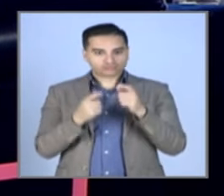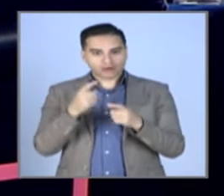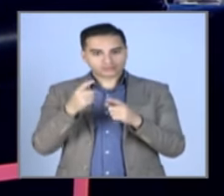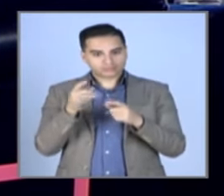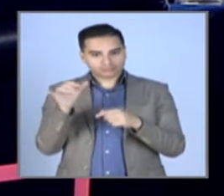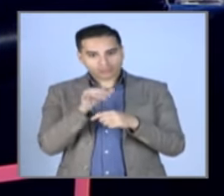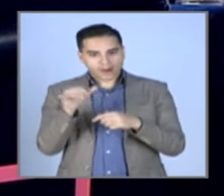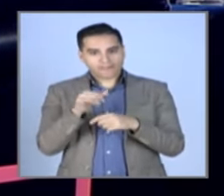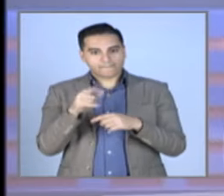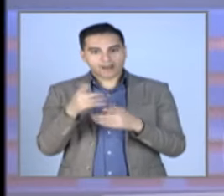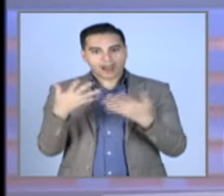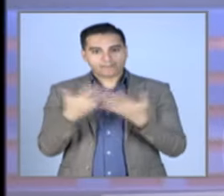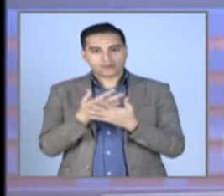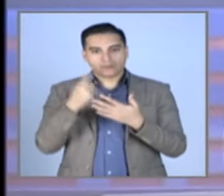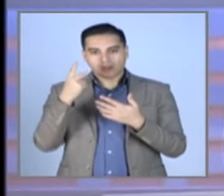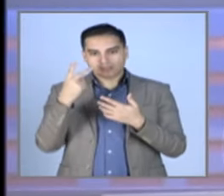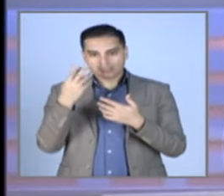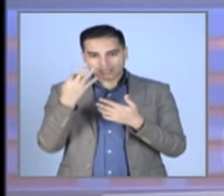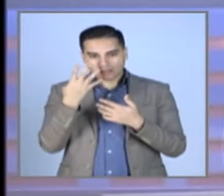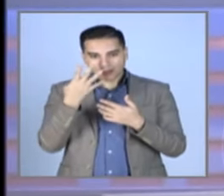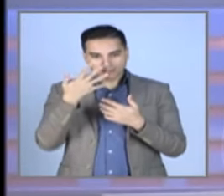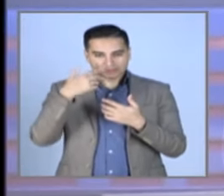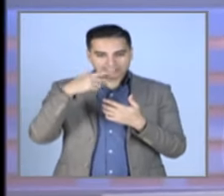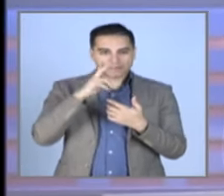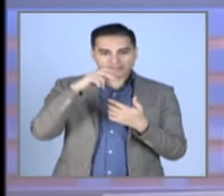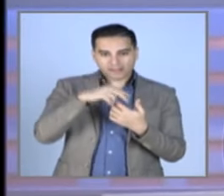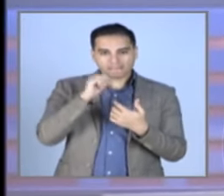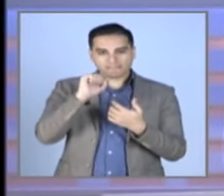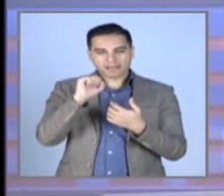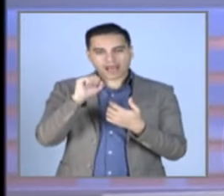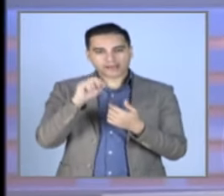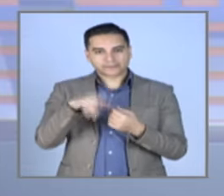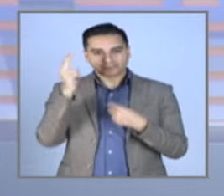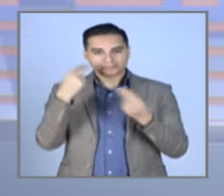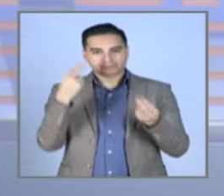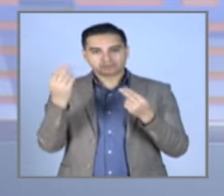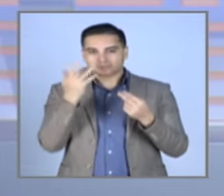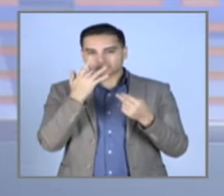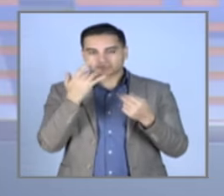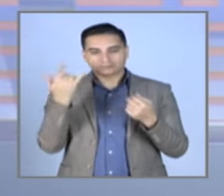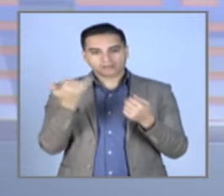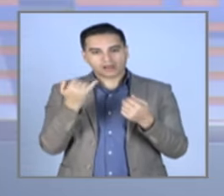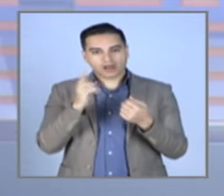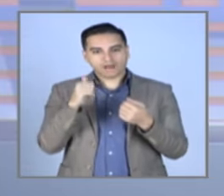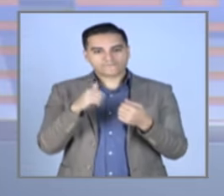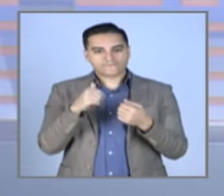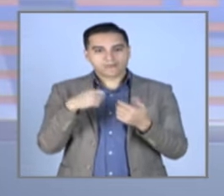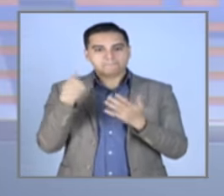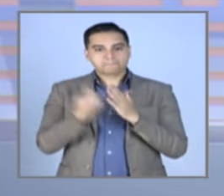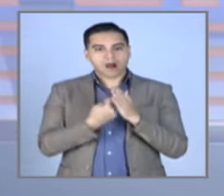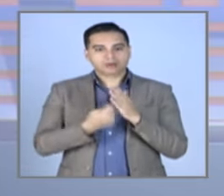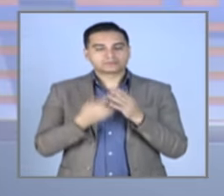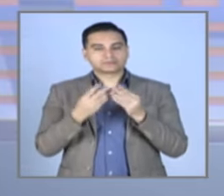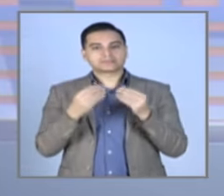قويه، يبعد عن 1 2 3 4 5 6 7 8 والحاجات اللي دي سهل جدا انك تعرف. كمية المحاضر